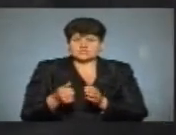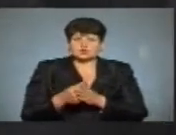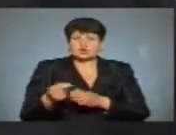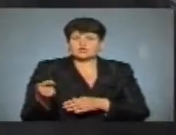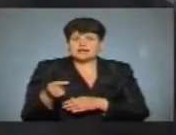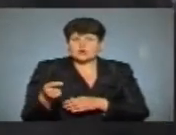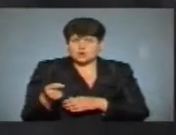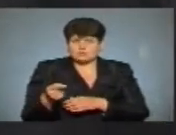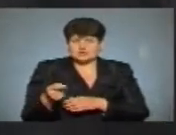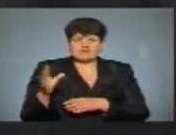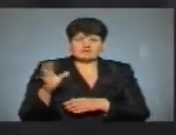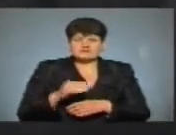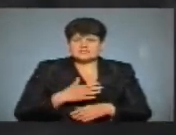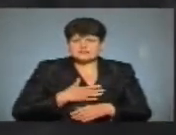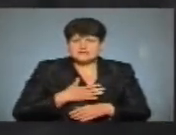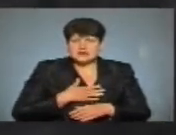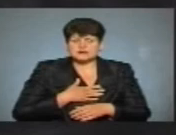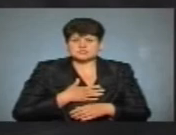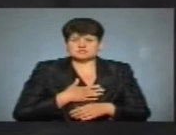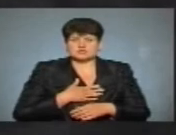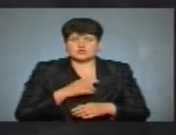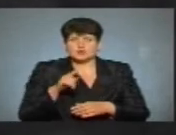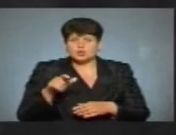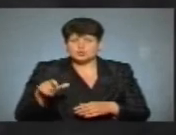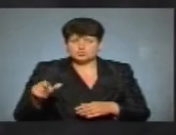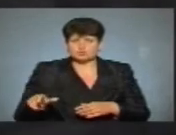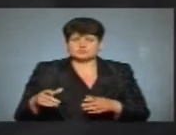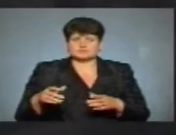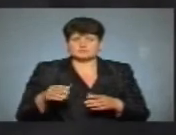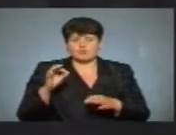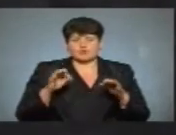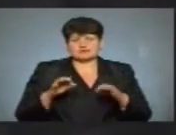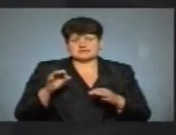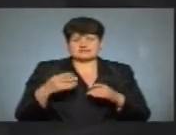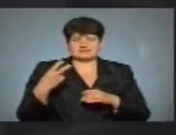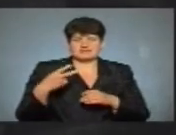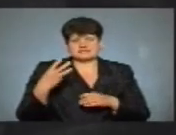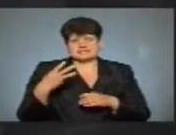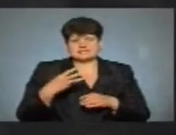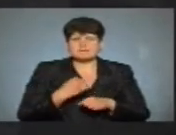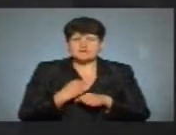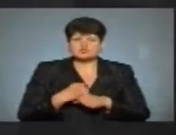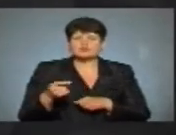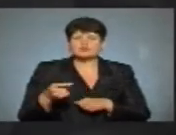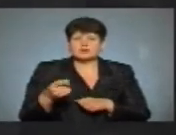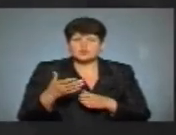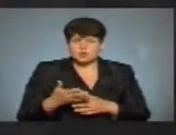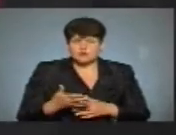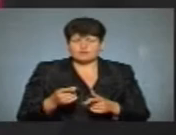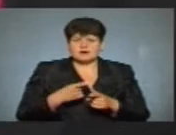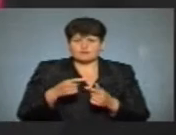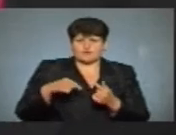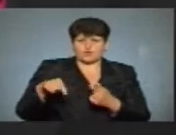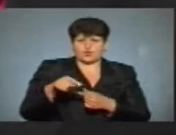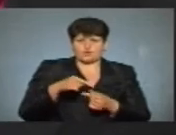Тернополя. Всі наші, так сказати, то сказали, наші люди десь, процентів десь, може, 20-30 працюють в Тернополі або в